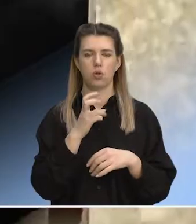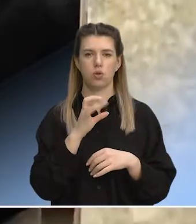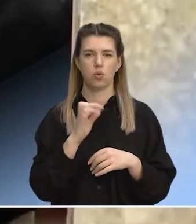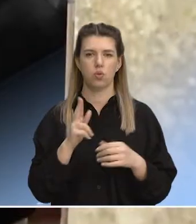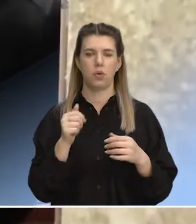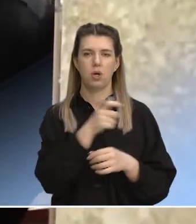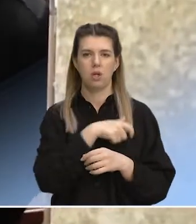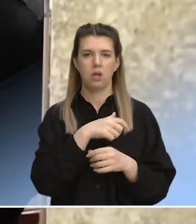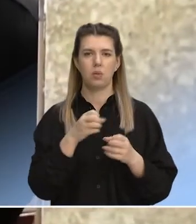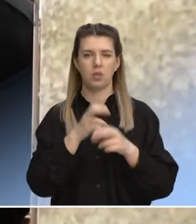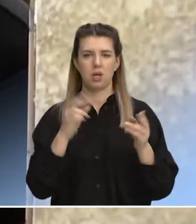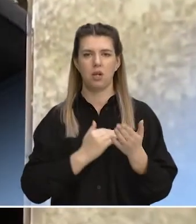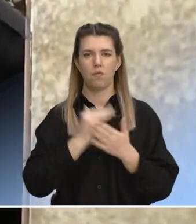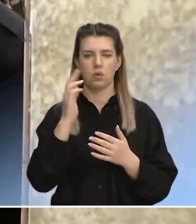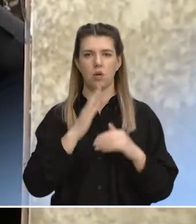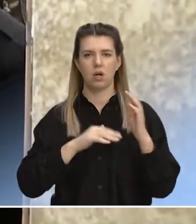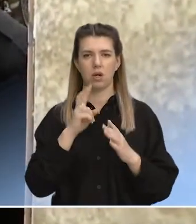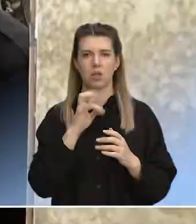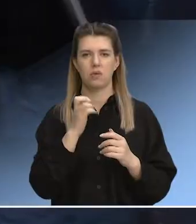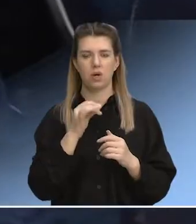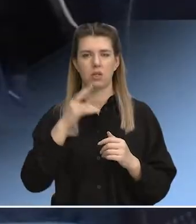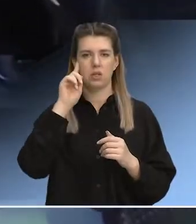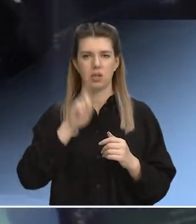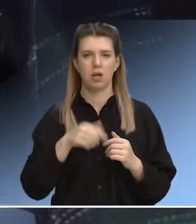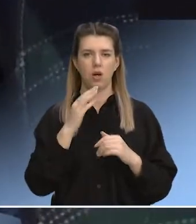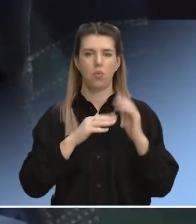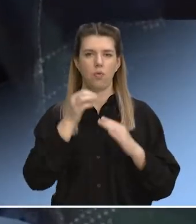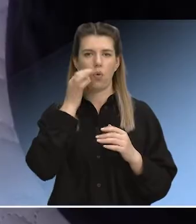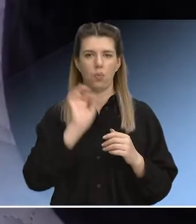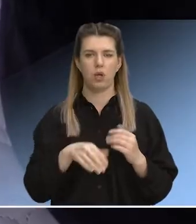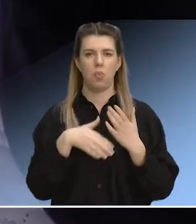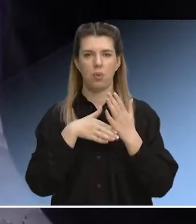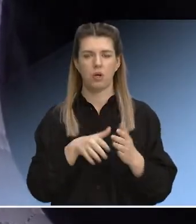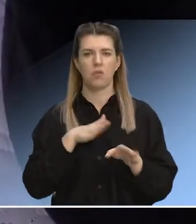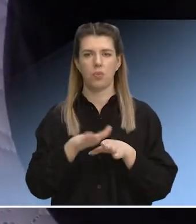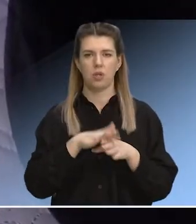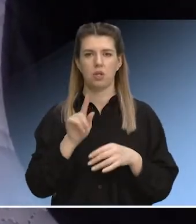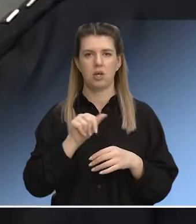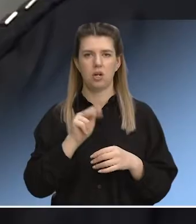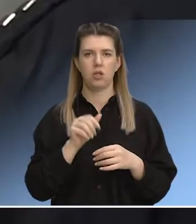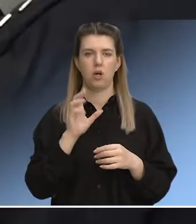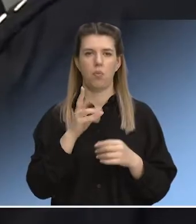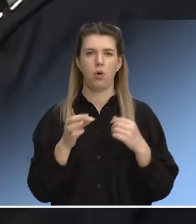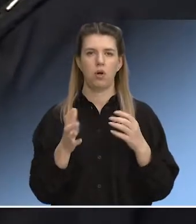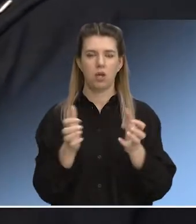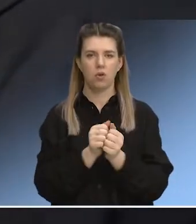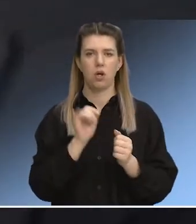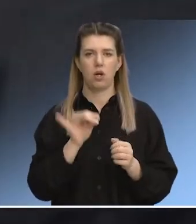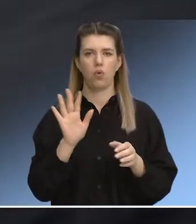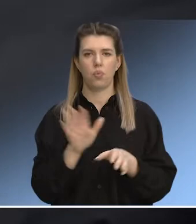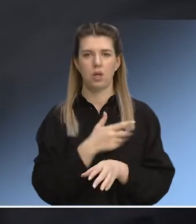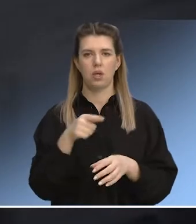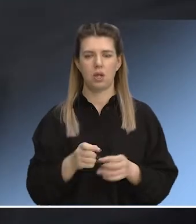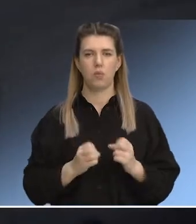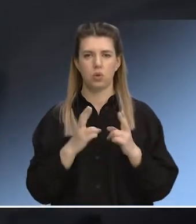службу высококвалифицированные специалисты, чьи профессиональные знания и опыт способствуют выполнению задач по выявлению и